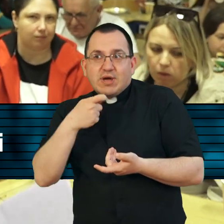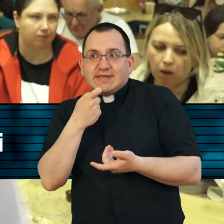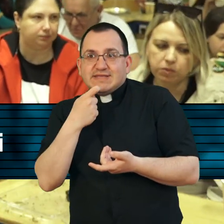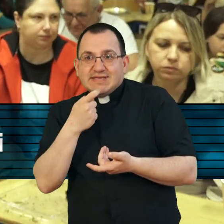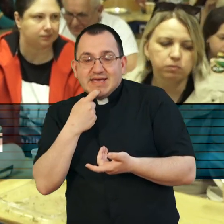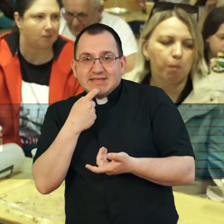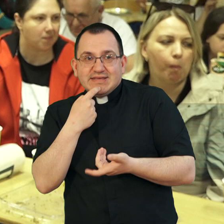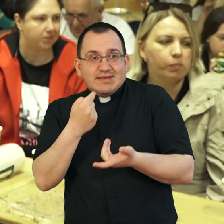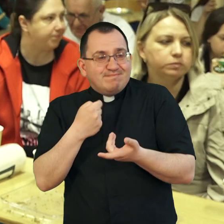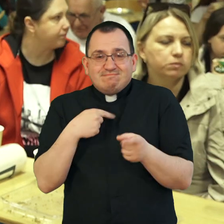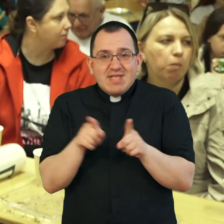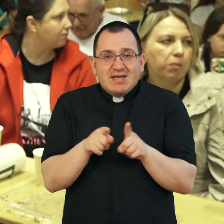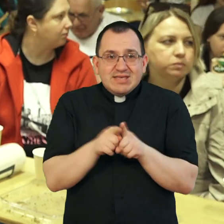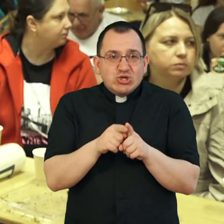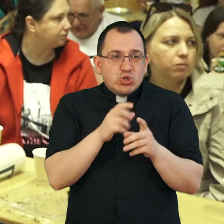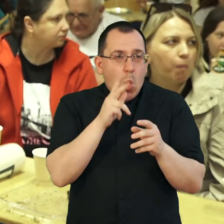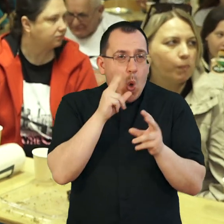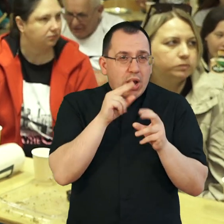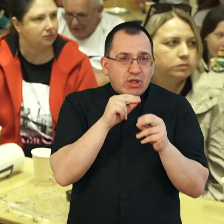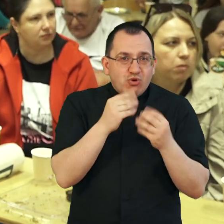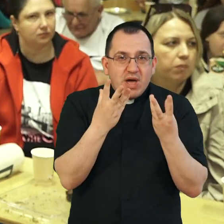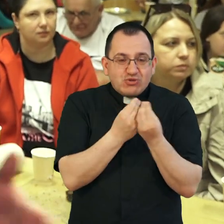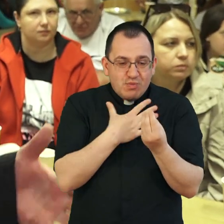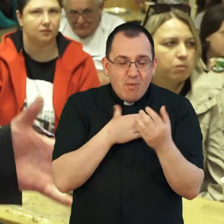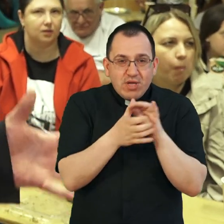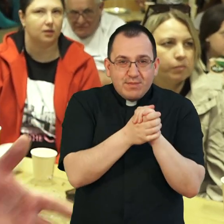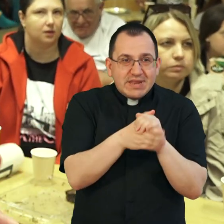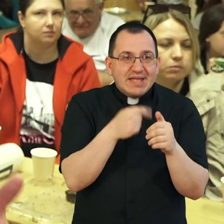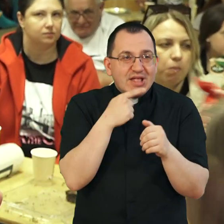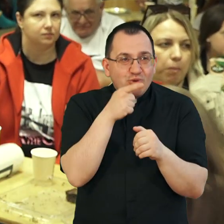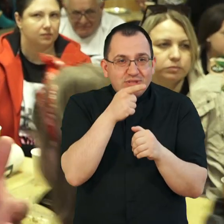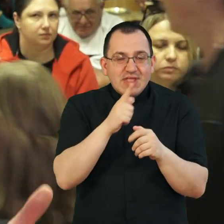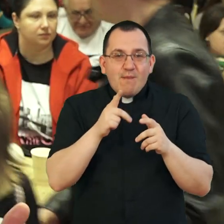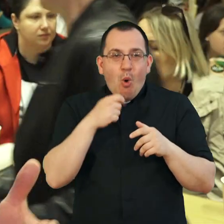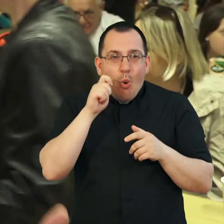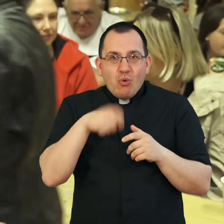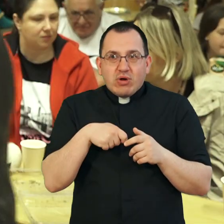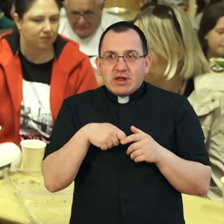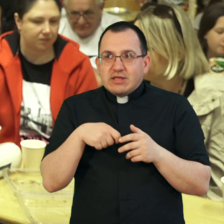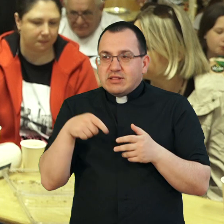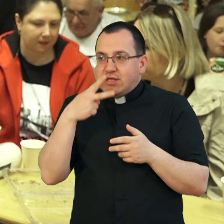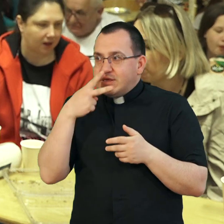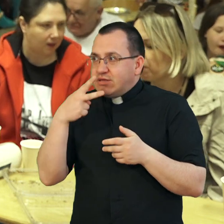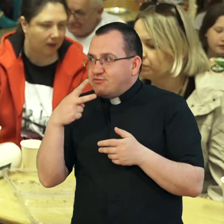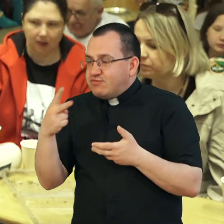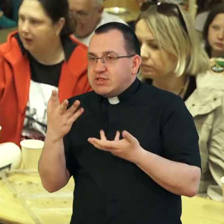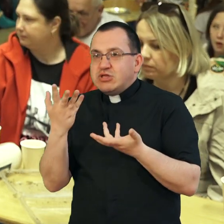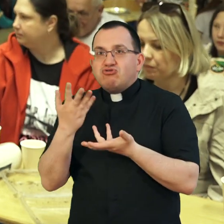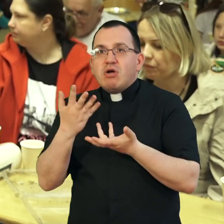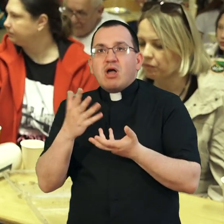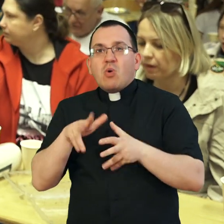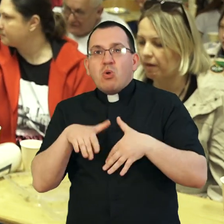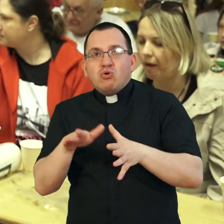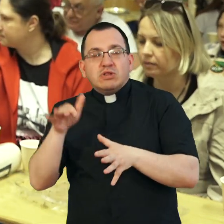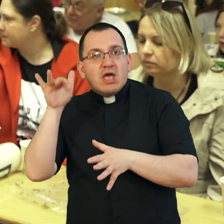prijatelje preko telefona, tako dalje, ali da vidiš da te ovakoliko ljudi sluša i razumije, to je već